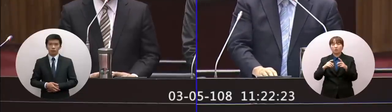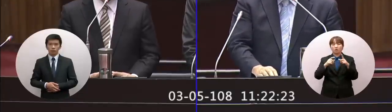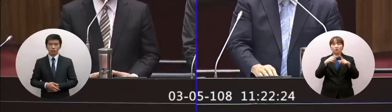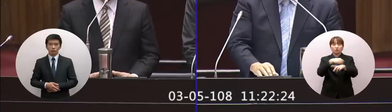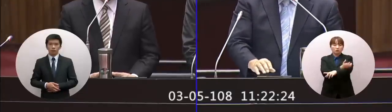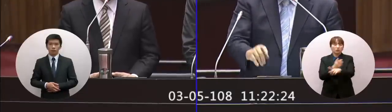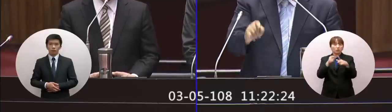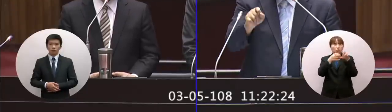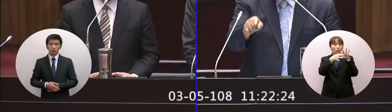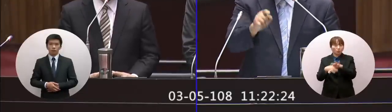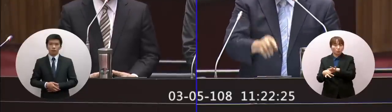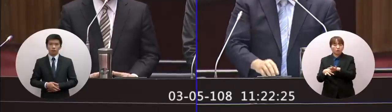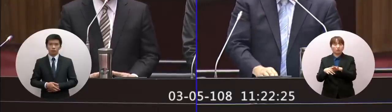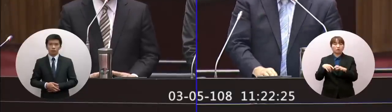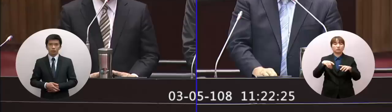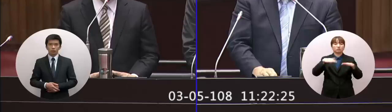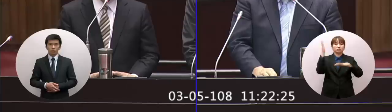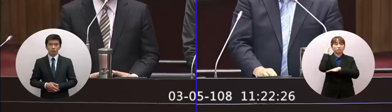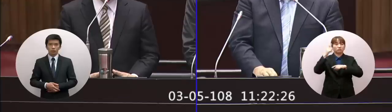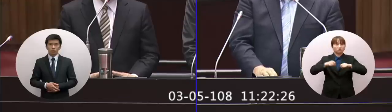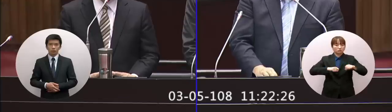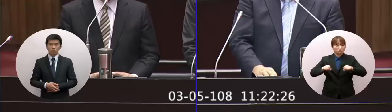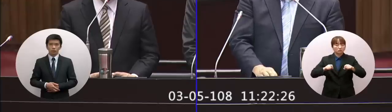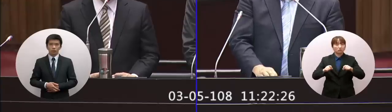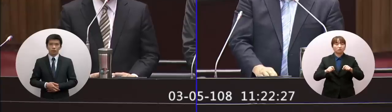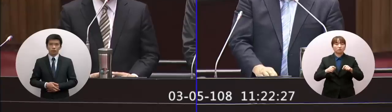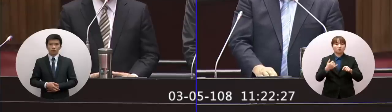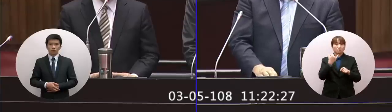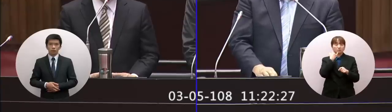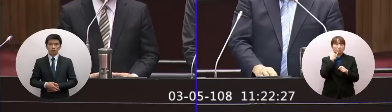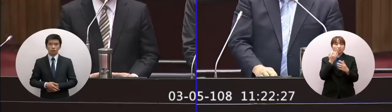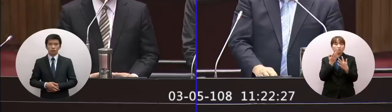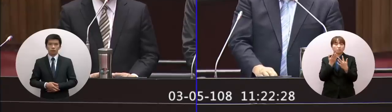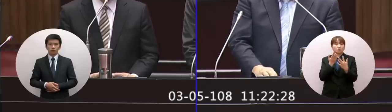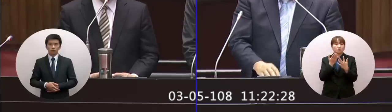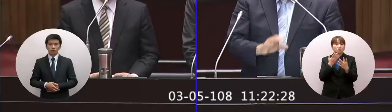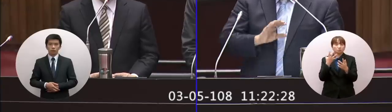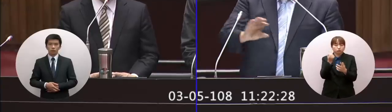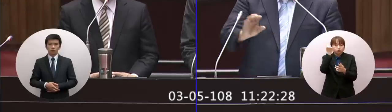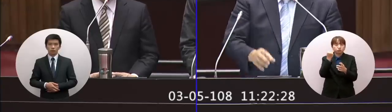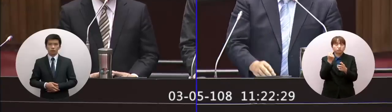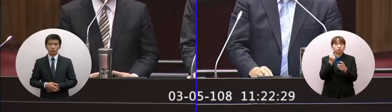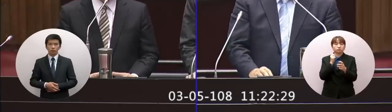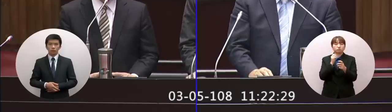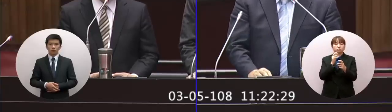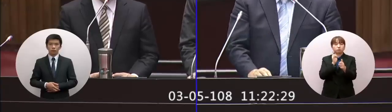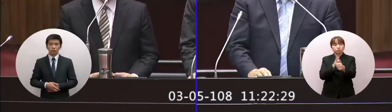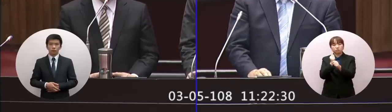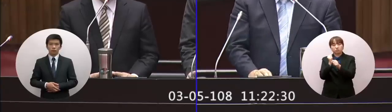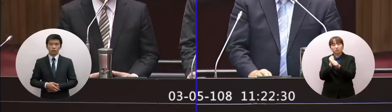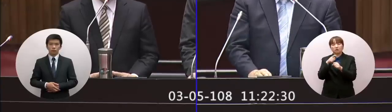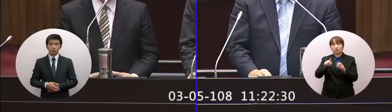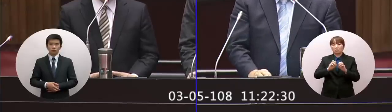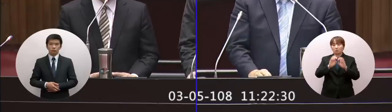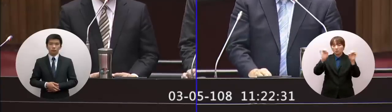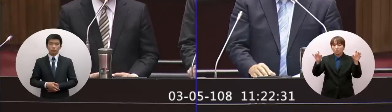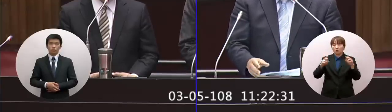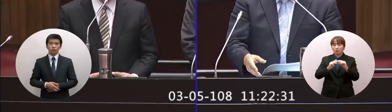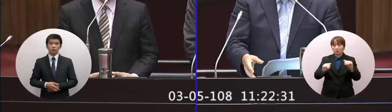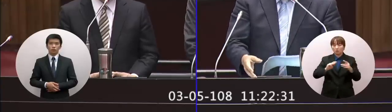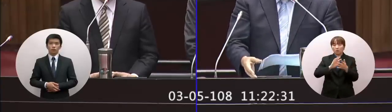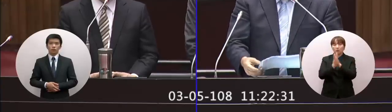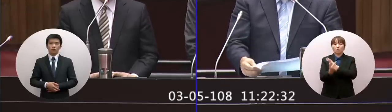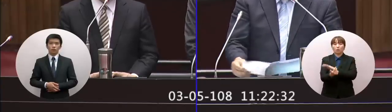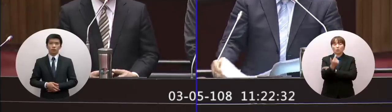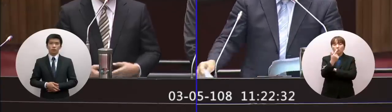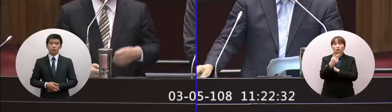土地甚至政策那样的一个背景啊，它才有力量去推广，把这个原住民的土地啊尽